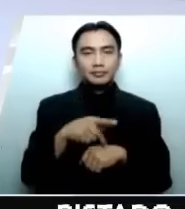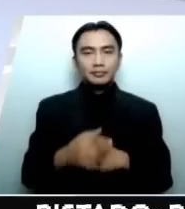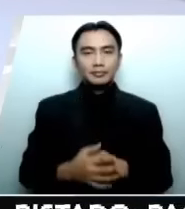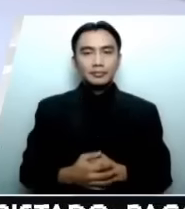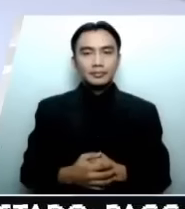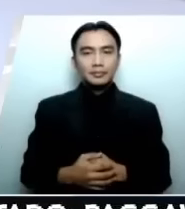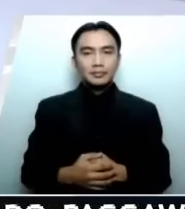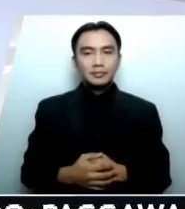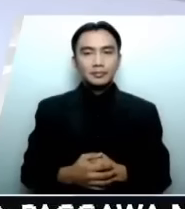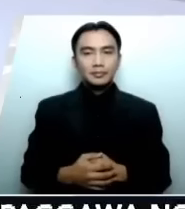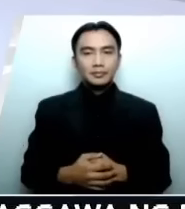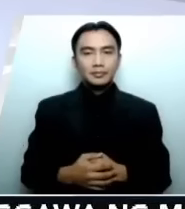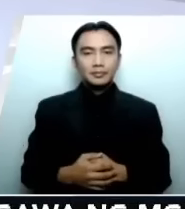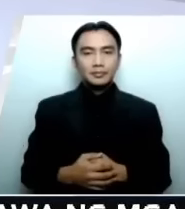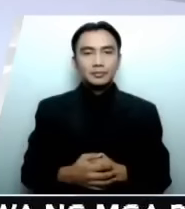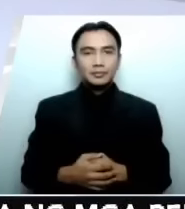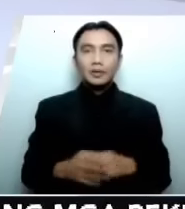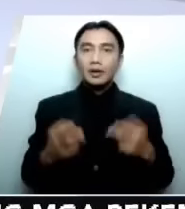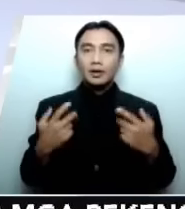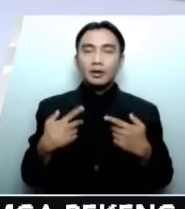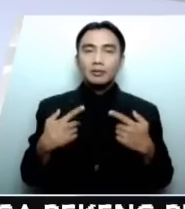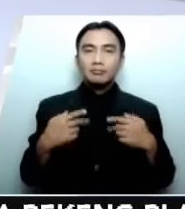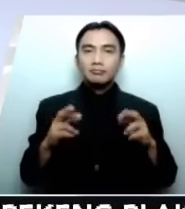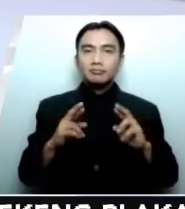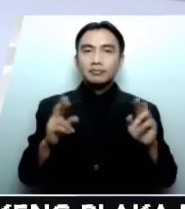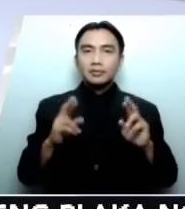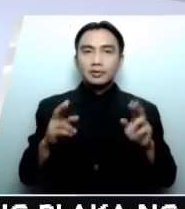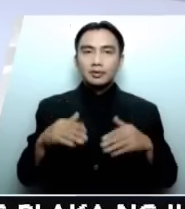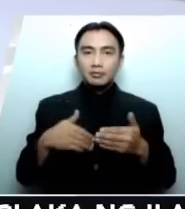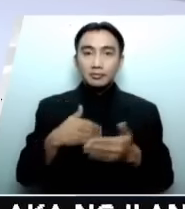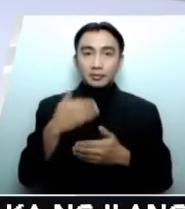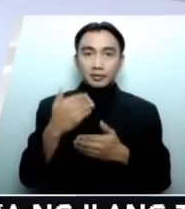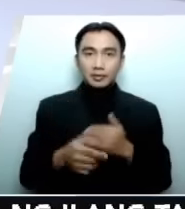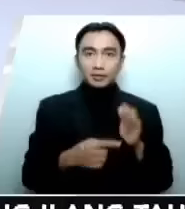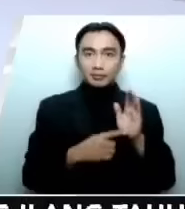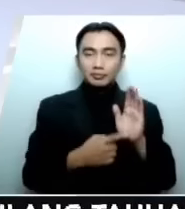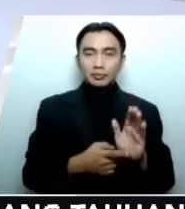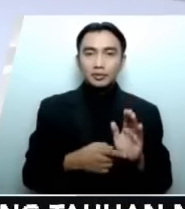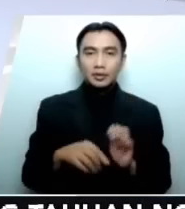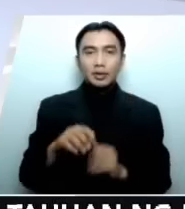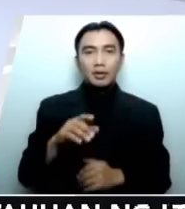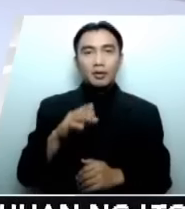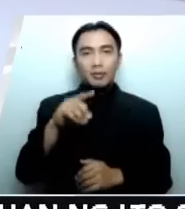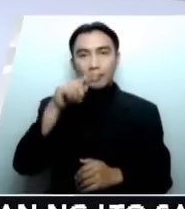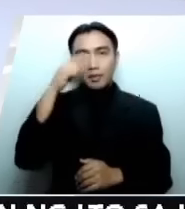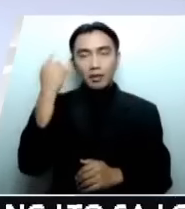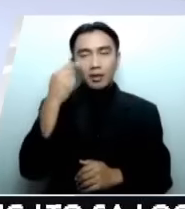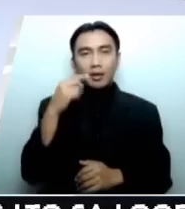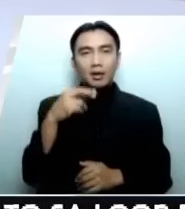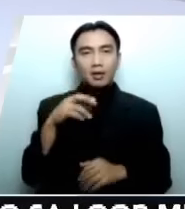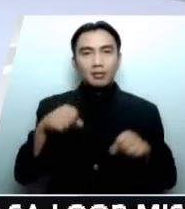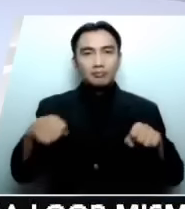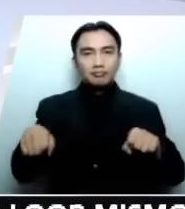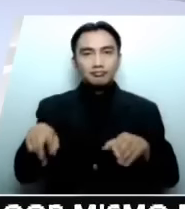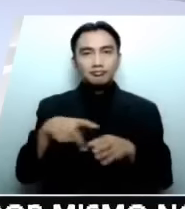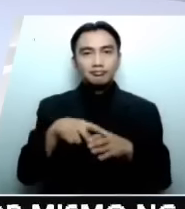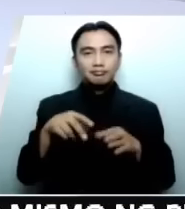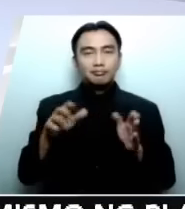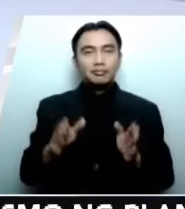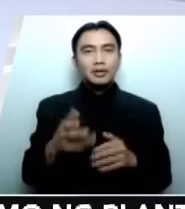Asahan daw ang mas mabibigat na eksena sa Season 2 ng Black Rider ayon kay Ruru Madrid. May bago rin daw na karakter